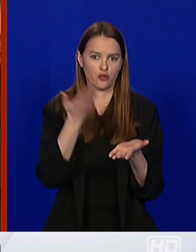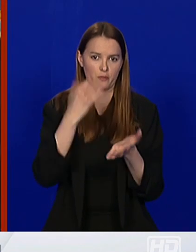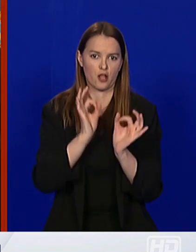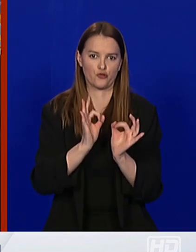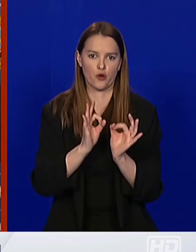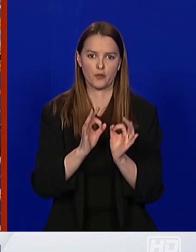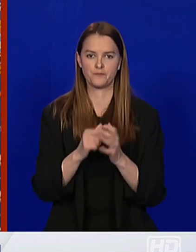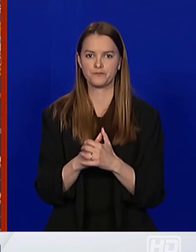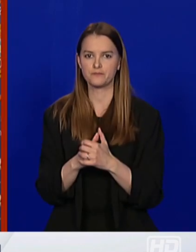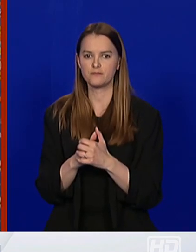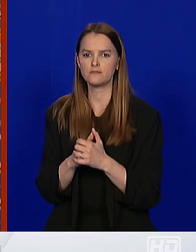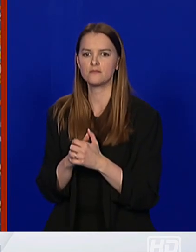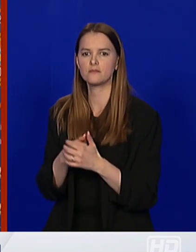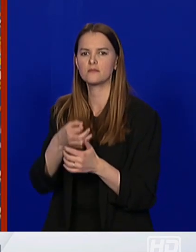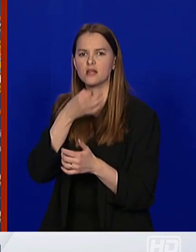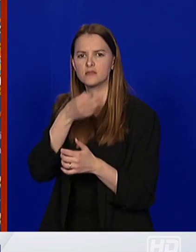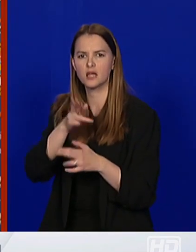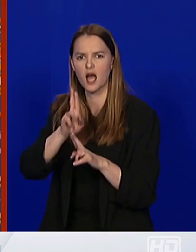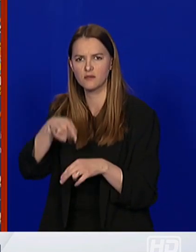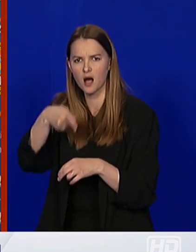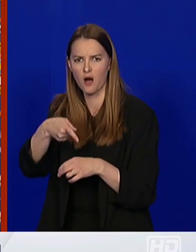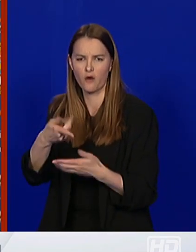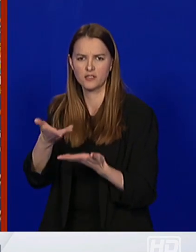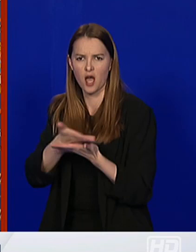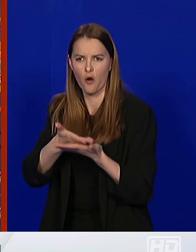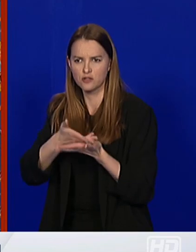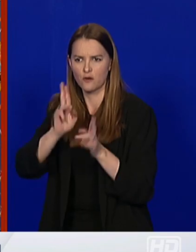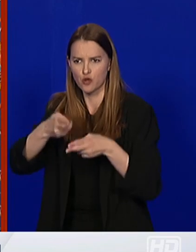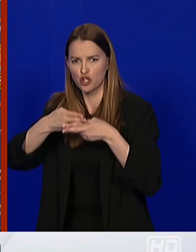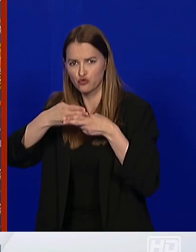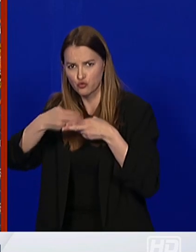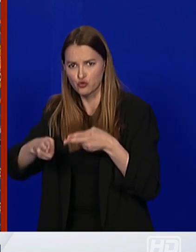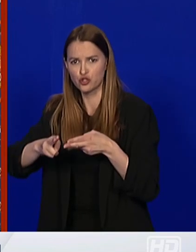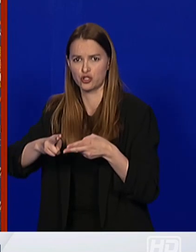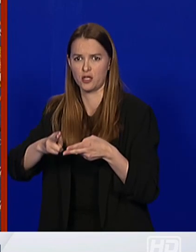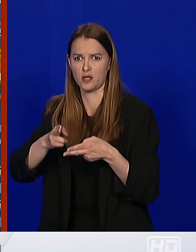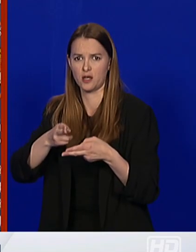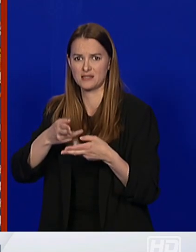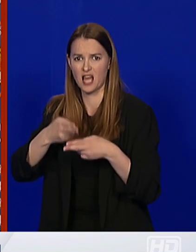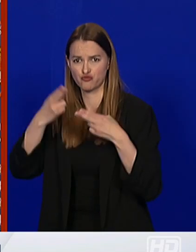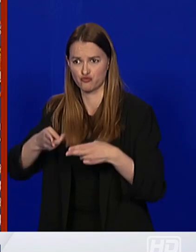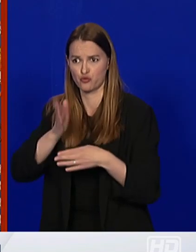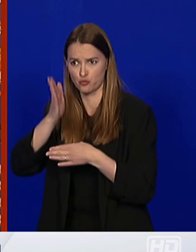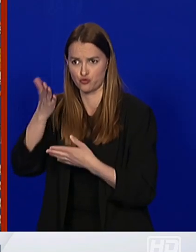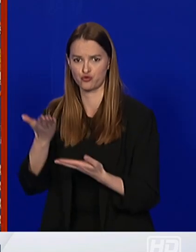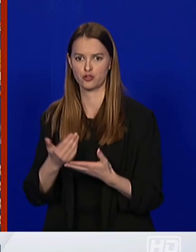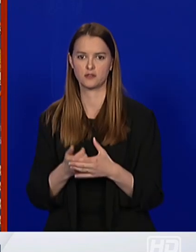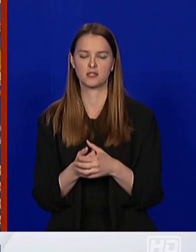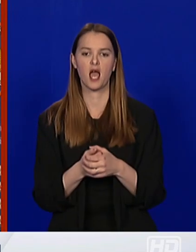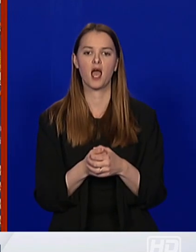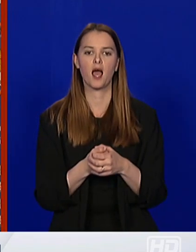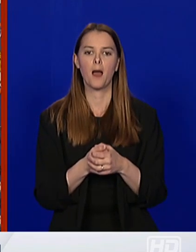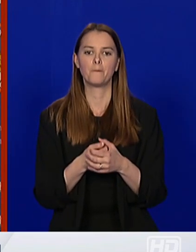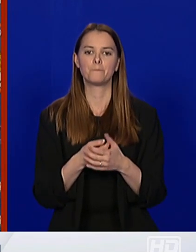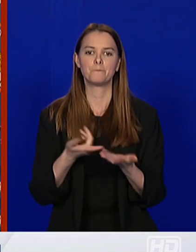Nešto. Ima li možda pravne osnove za bilo kakve probleme u budućnosti zbog toga? Pa, kao što vam je poznato,